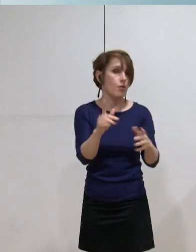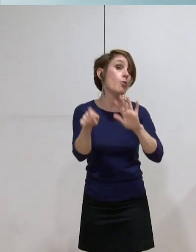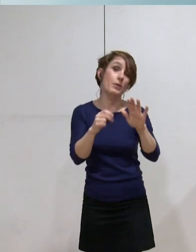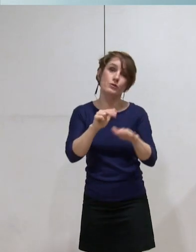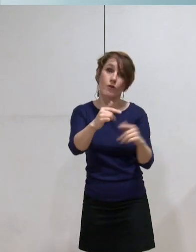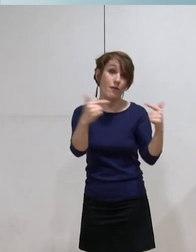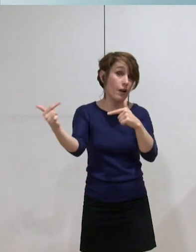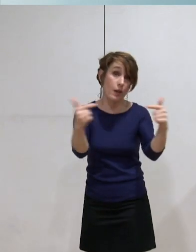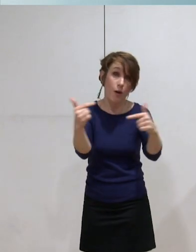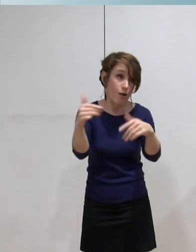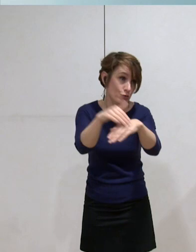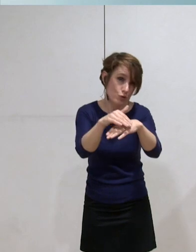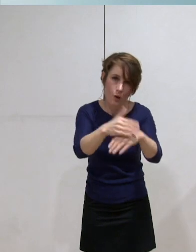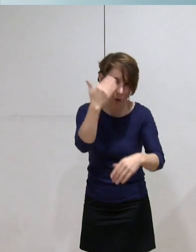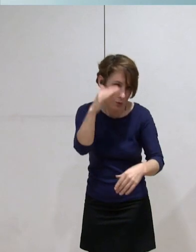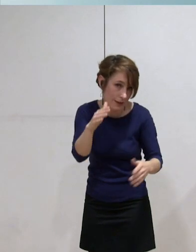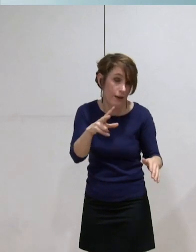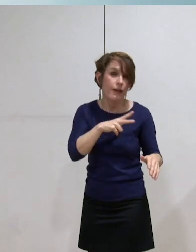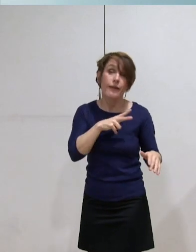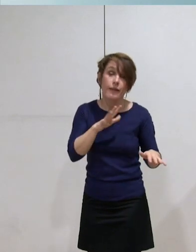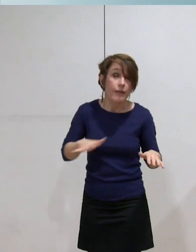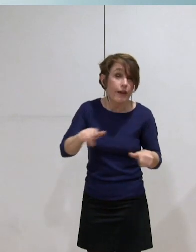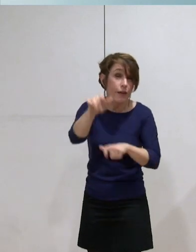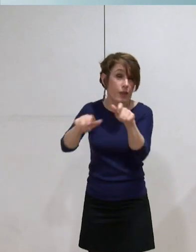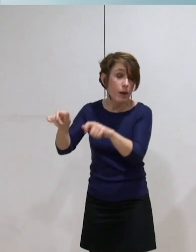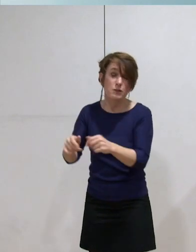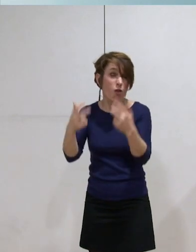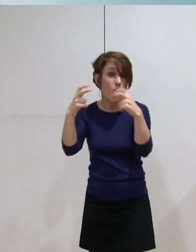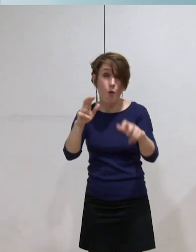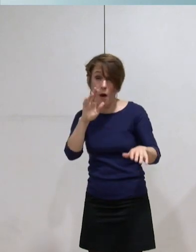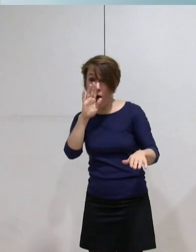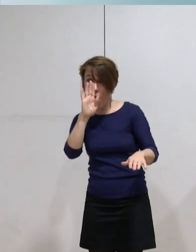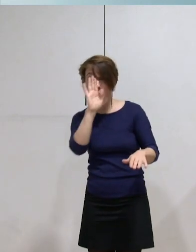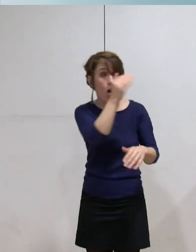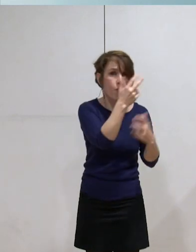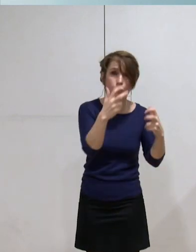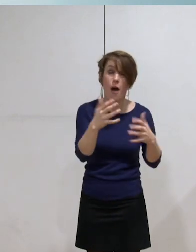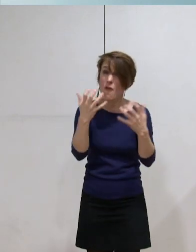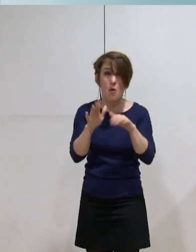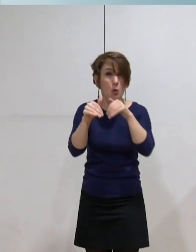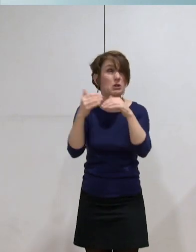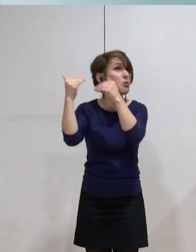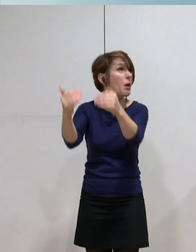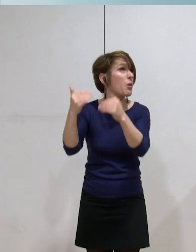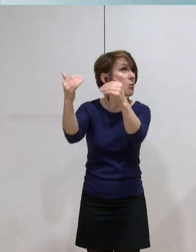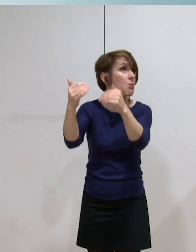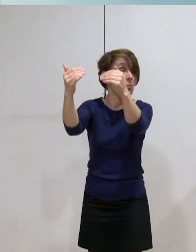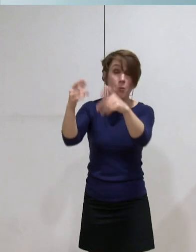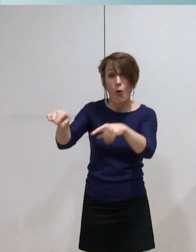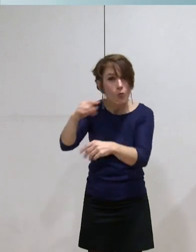débat à nouveau ce soir il heurte ceux qui ne veulent pas changer de cap ceux qui pensent que développer la ville c'est